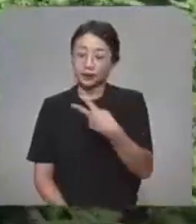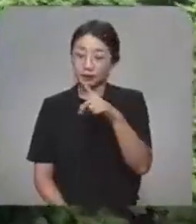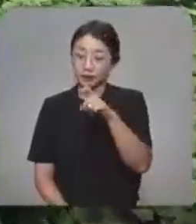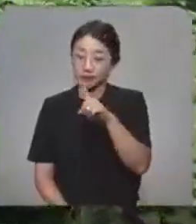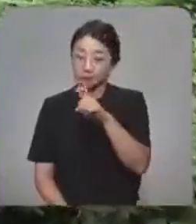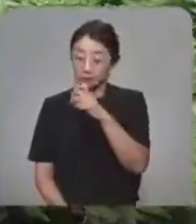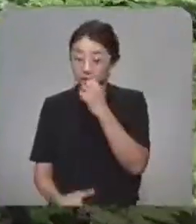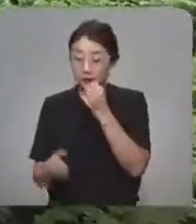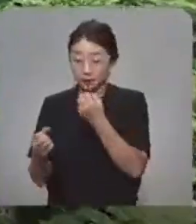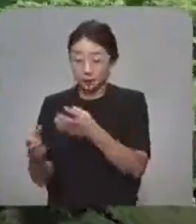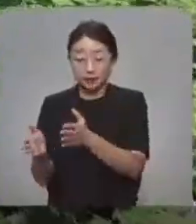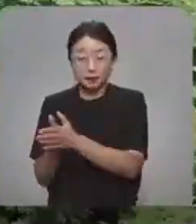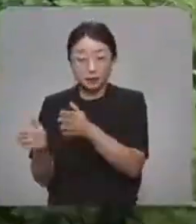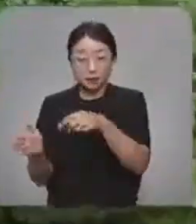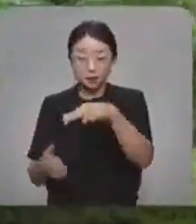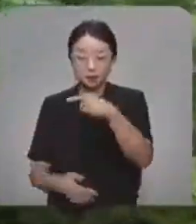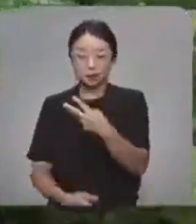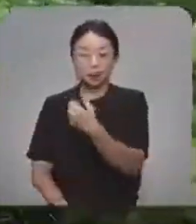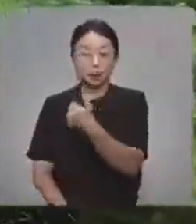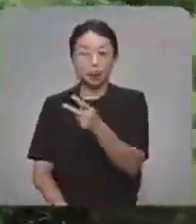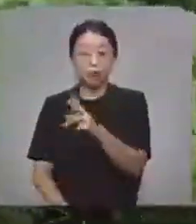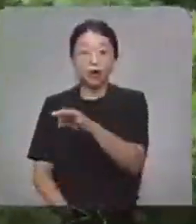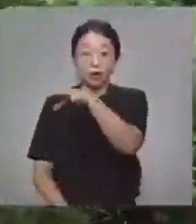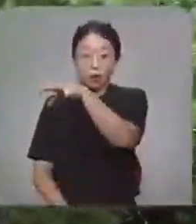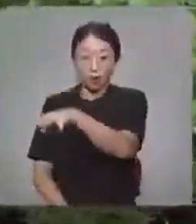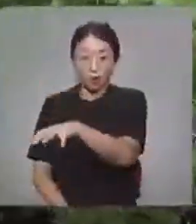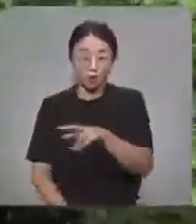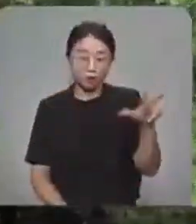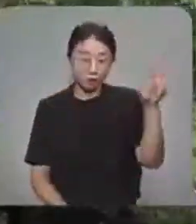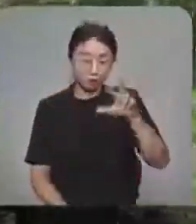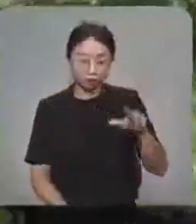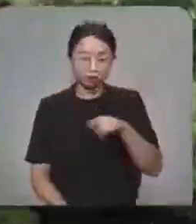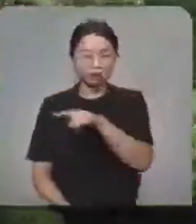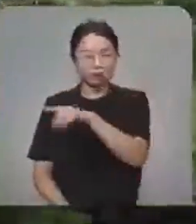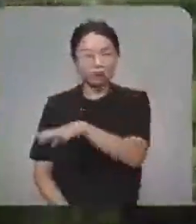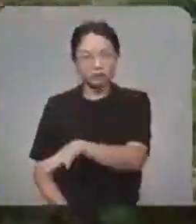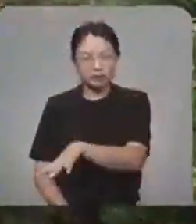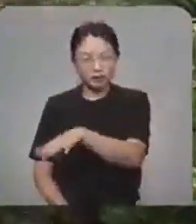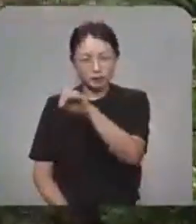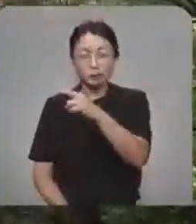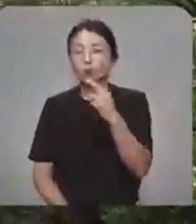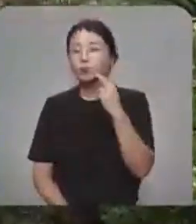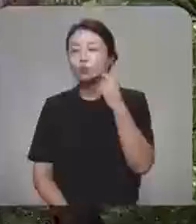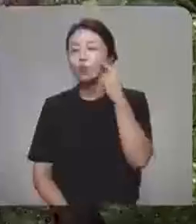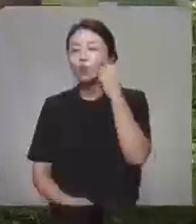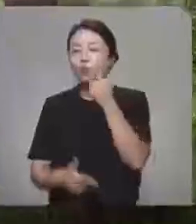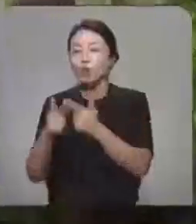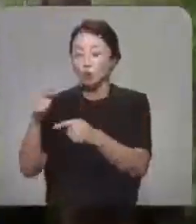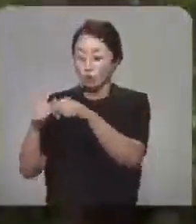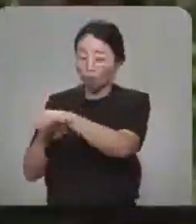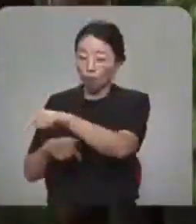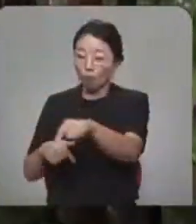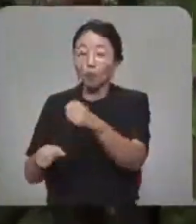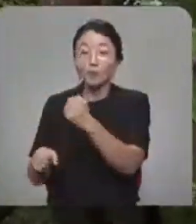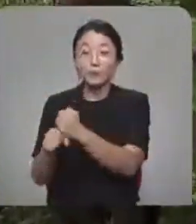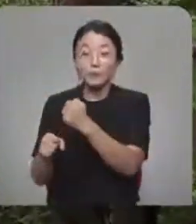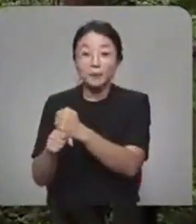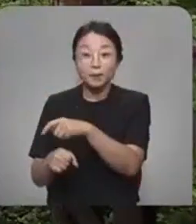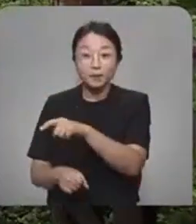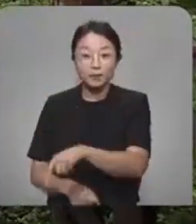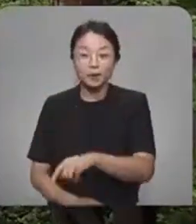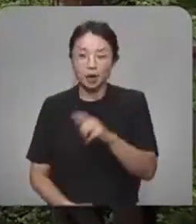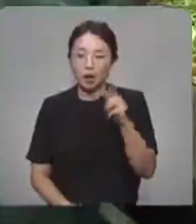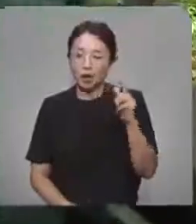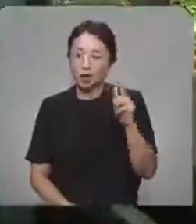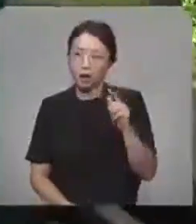2011년 조성된 강릉 소량 수목원입니다. 전국에서 처음으로 소나무를 테마로 만들어졌습니다. 평일에는 하루